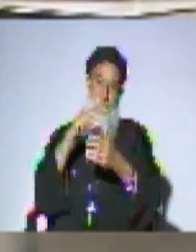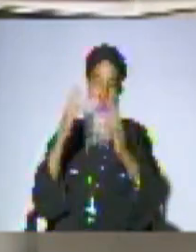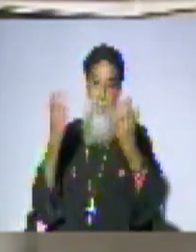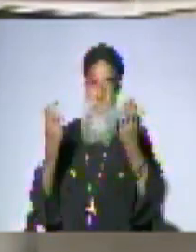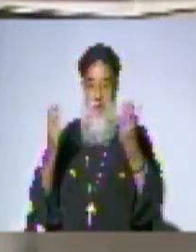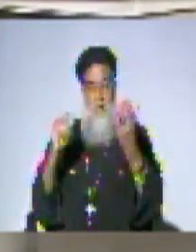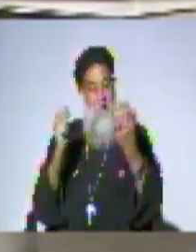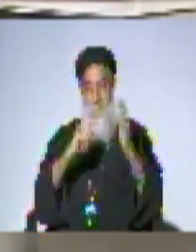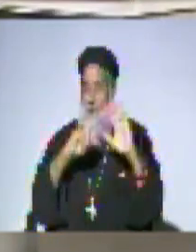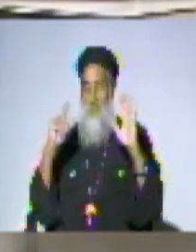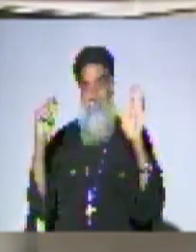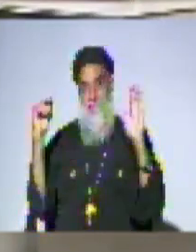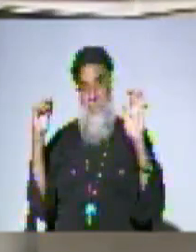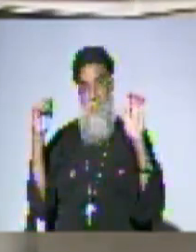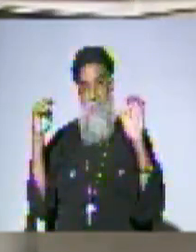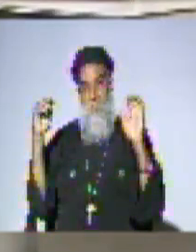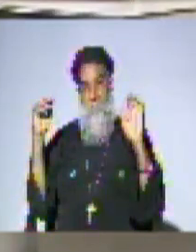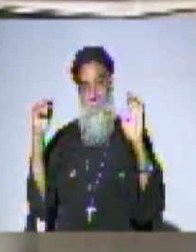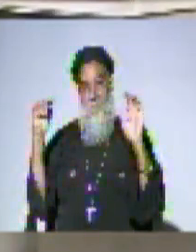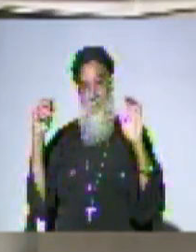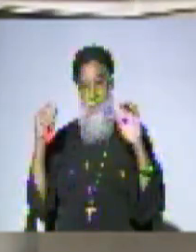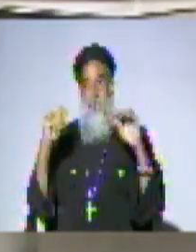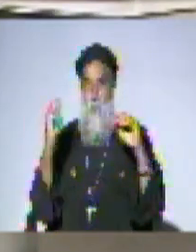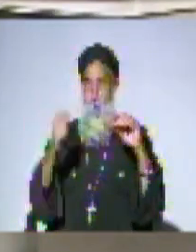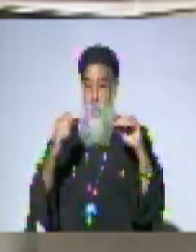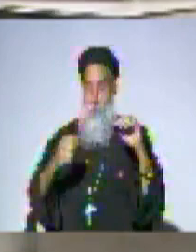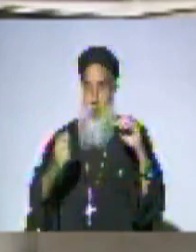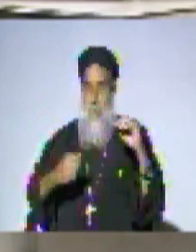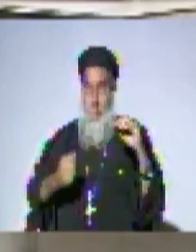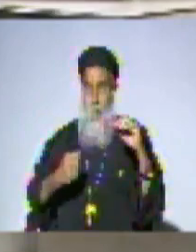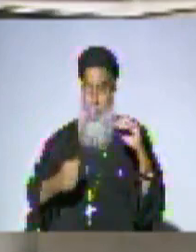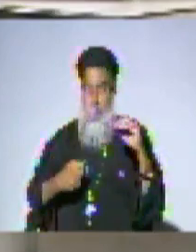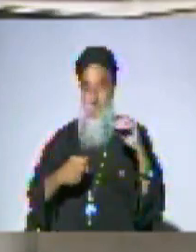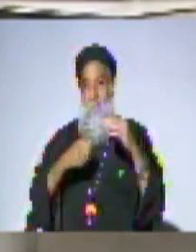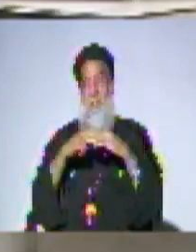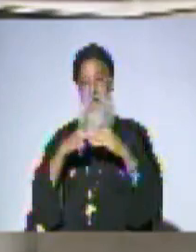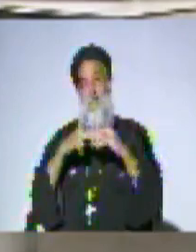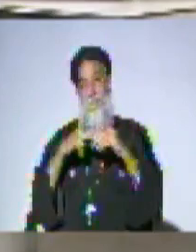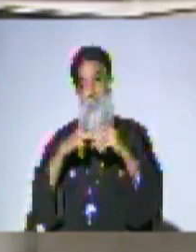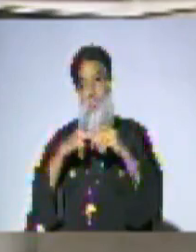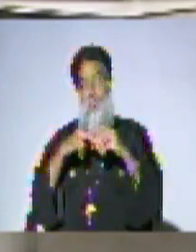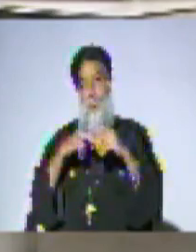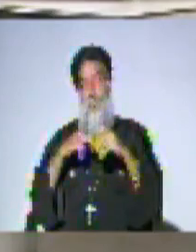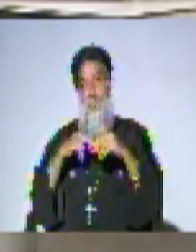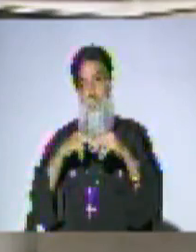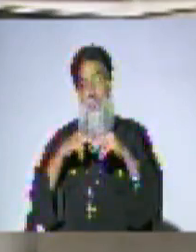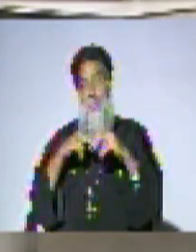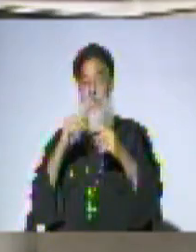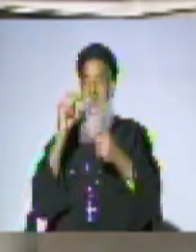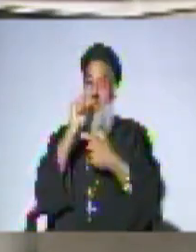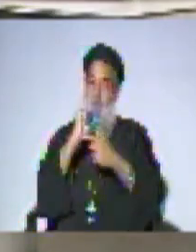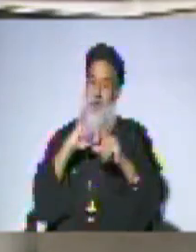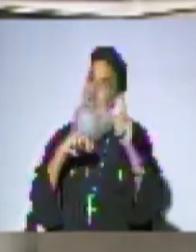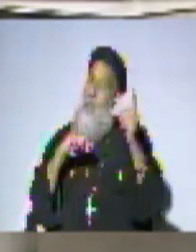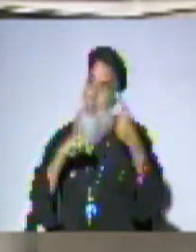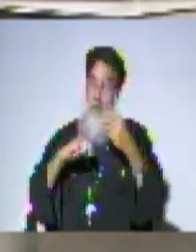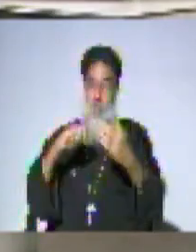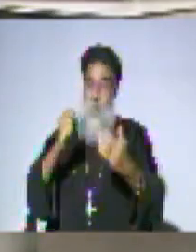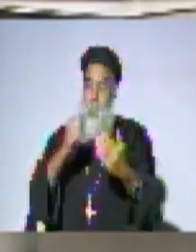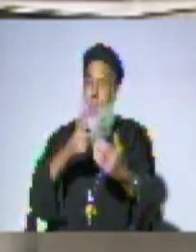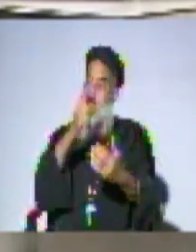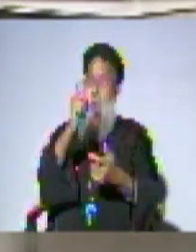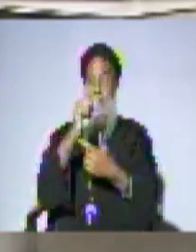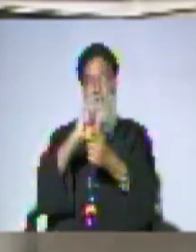القداس بالكتابة يعني. لكن هو اللي دون وضع لنا وضع قداس لكن السيد المسيح هو الذي وضع